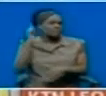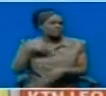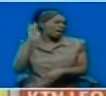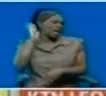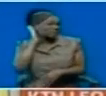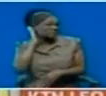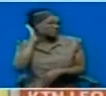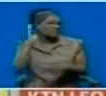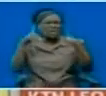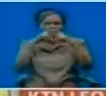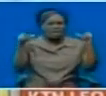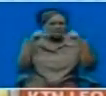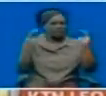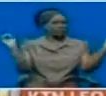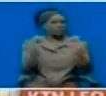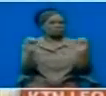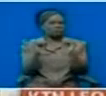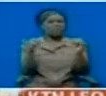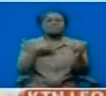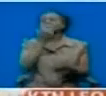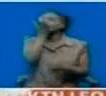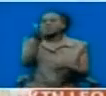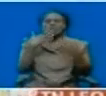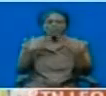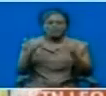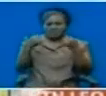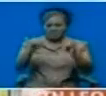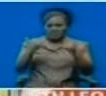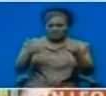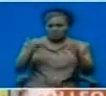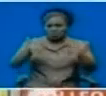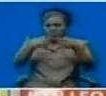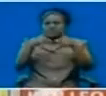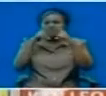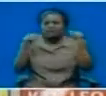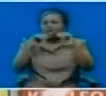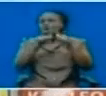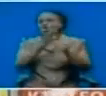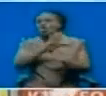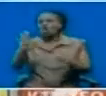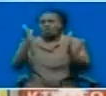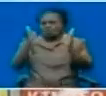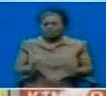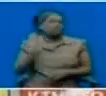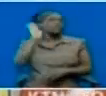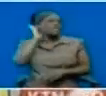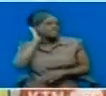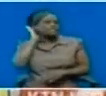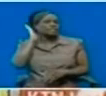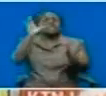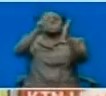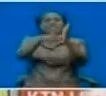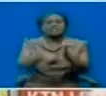listen to those messages, like I just ignore them. When you try leaving a message, nobody will listen to it, so maybe when you call